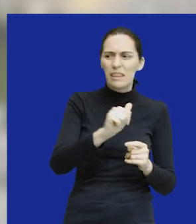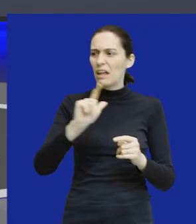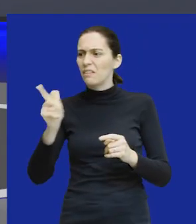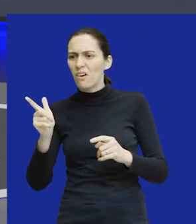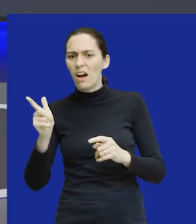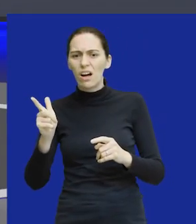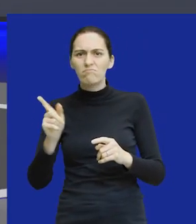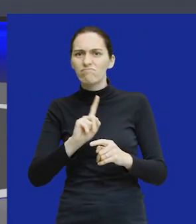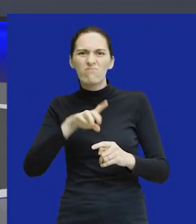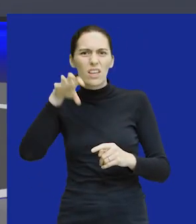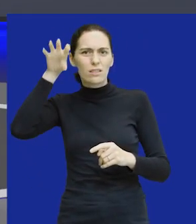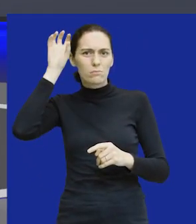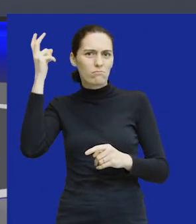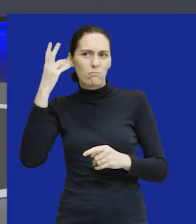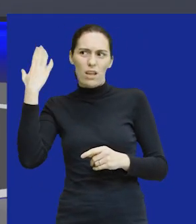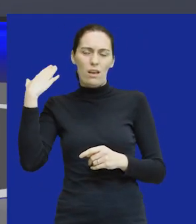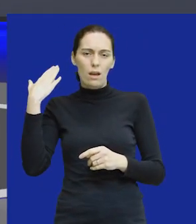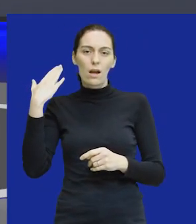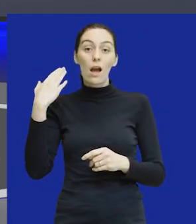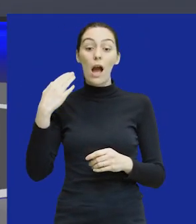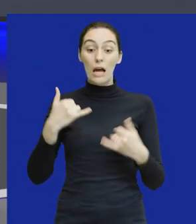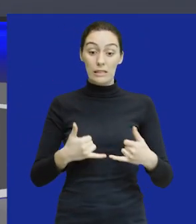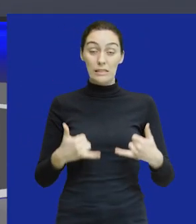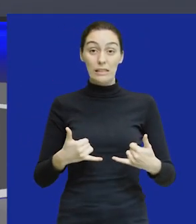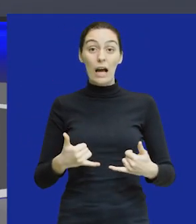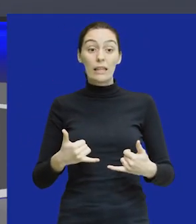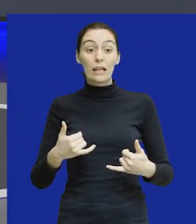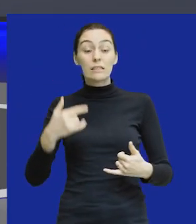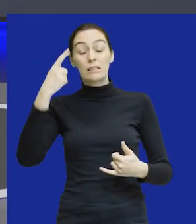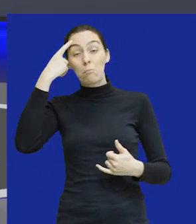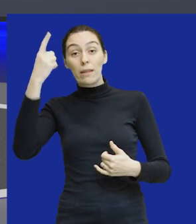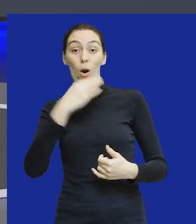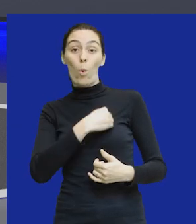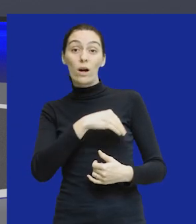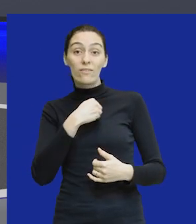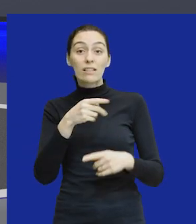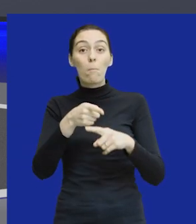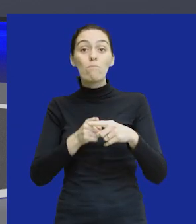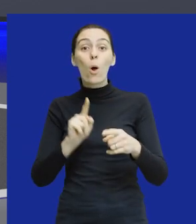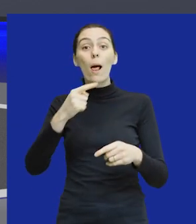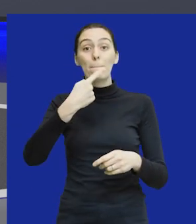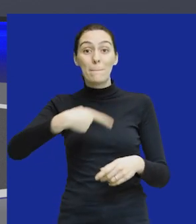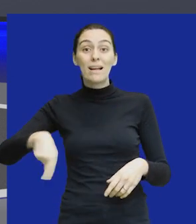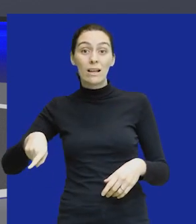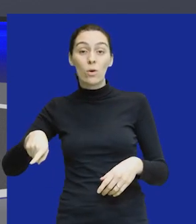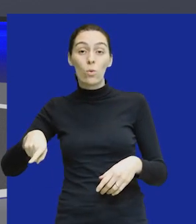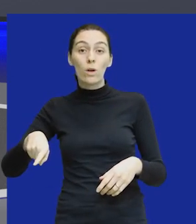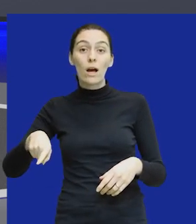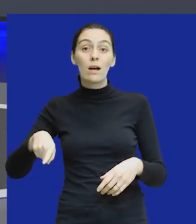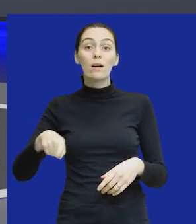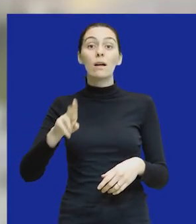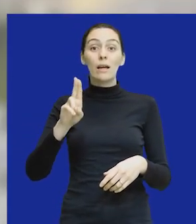apstraktno. Pretpostavlja se da u Hrvatskoj ima čak i do 500.000 oboljelih od dijabetesa, od toga čini 10% samo tip